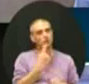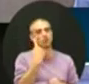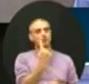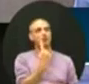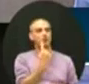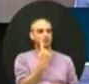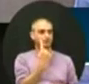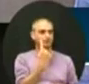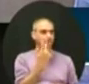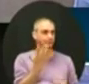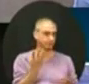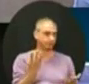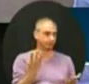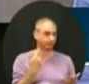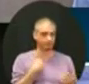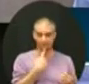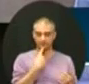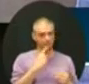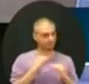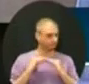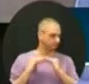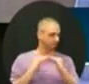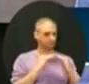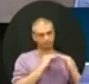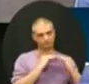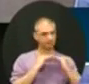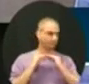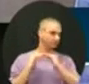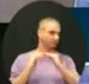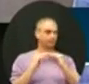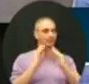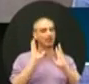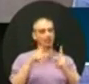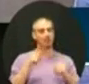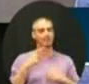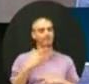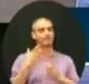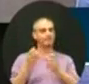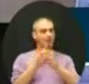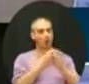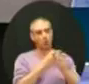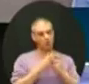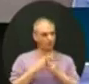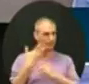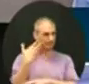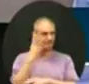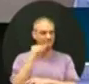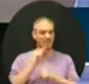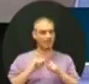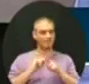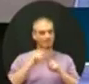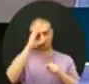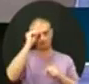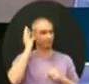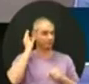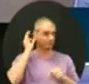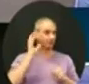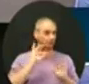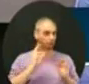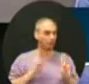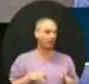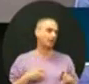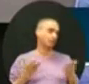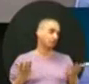אחת, הייתי אומר אחידה, קונפורמיות, של, גם של לאומים וגם של, גם של מגדרים, כדי